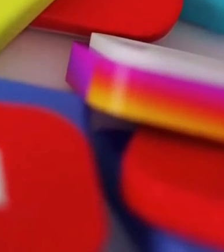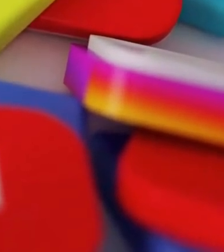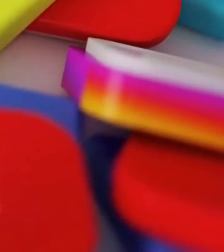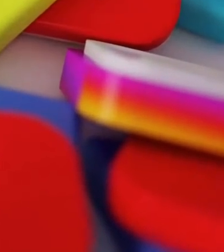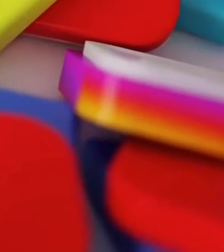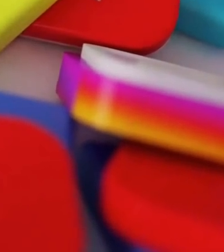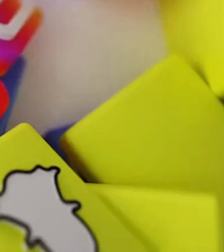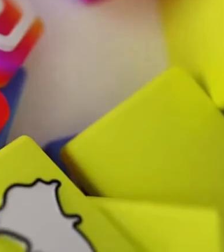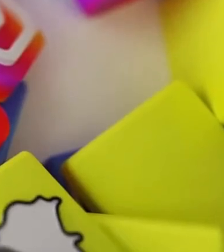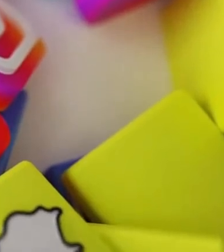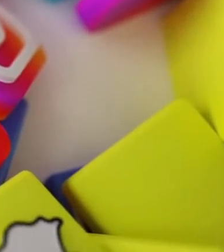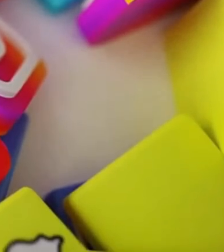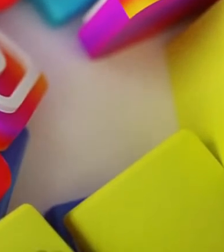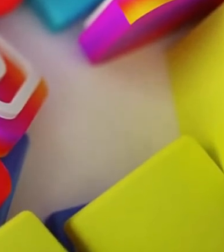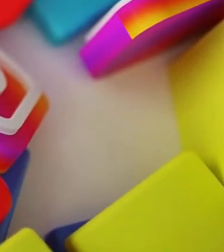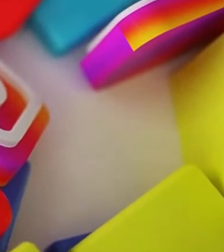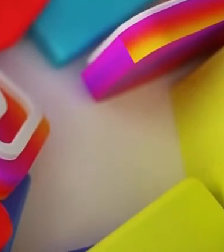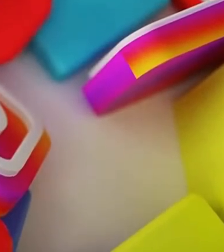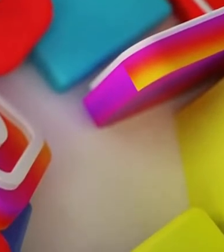ya